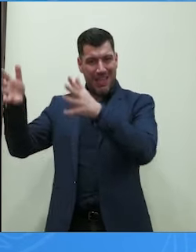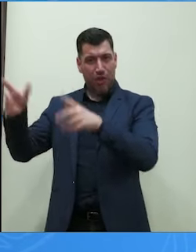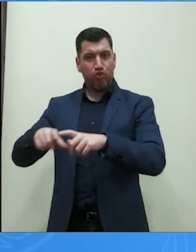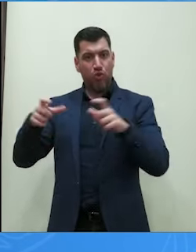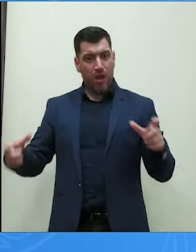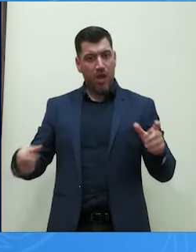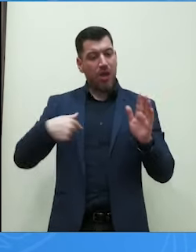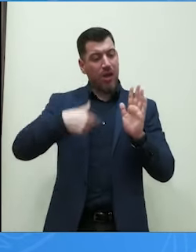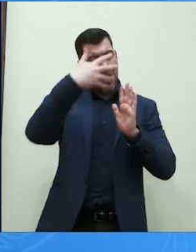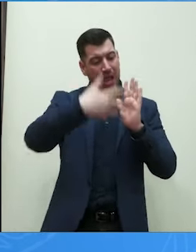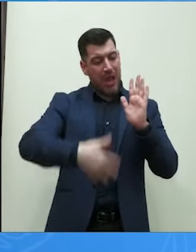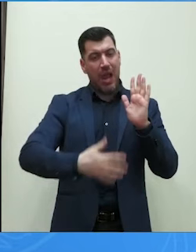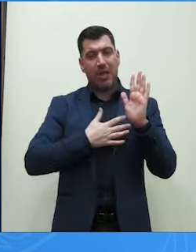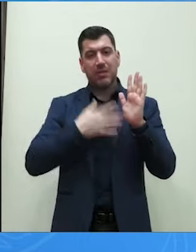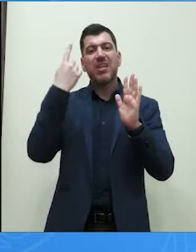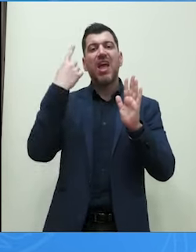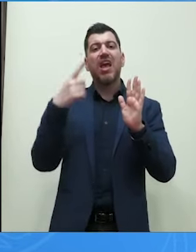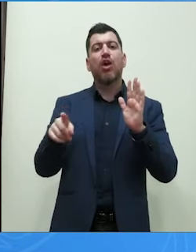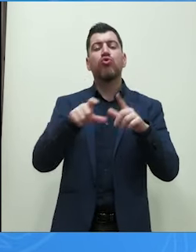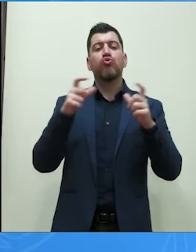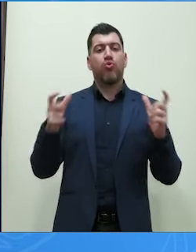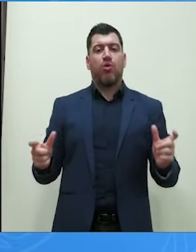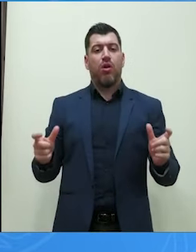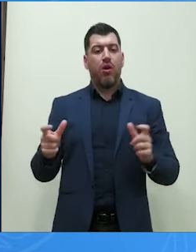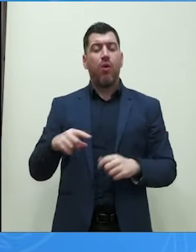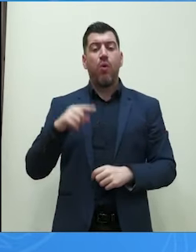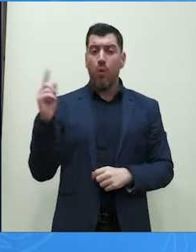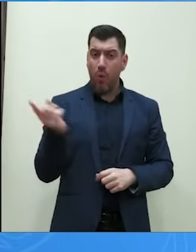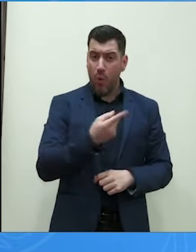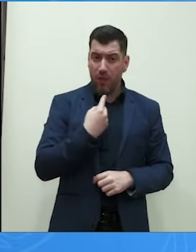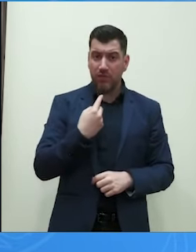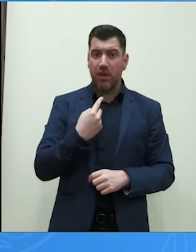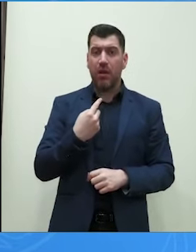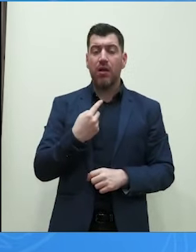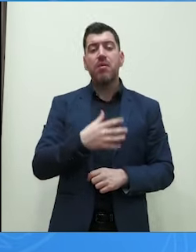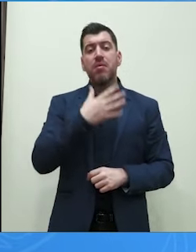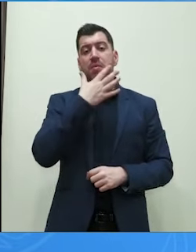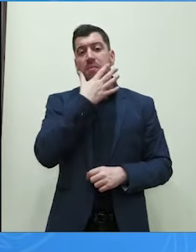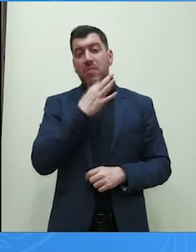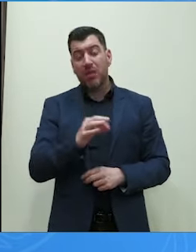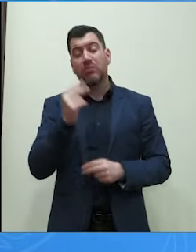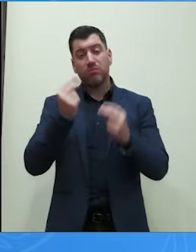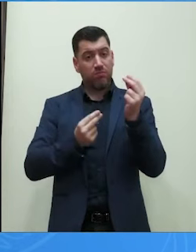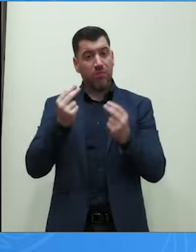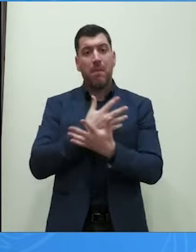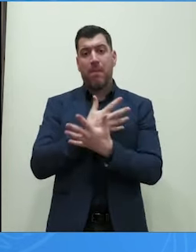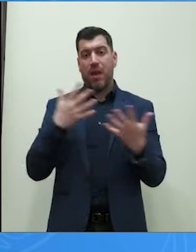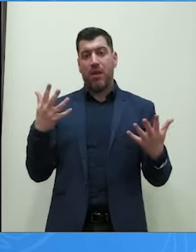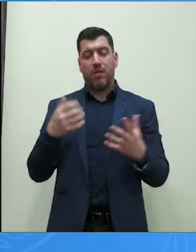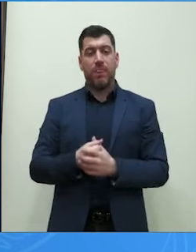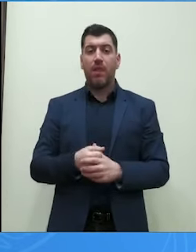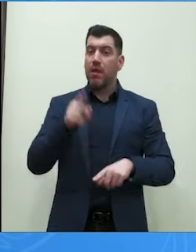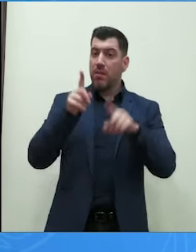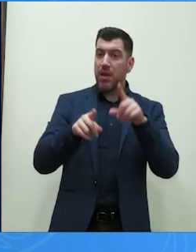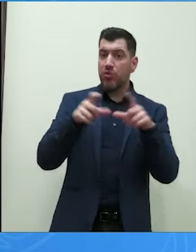δημοσιότητα, που είναι σχεδόν 100 σχολικές μονάδες, είναι ένα μέρος του προβλήματος. Κάποια προβλήματα είναι οξυμένα σε βαθμό να είναι